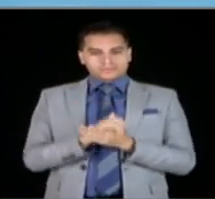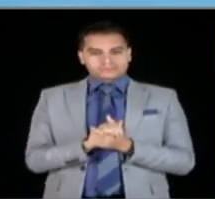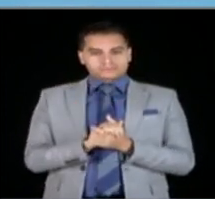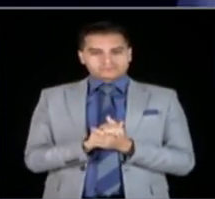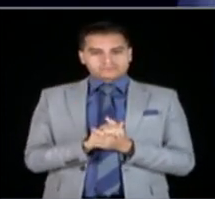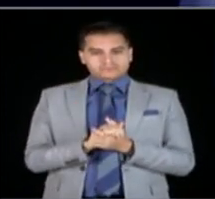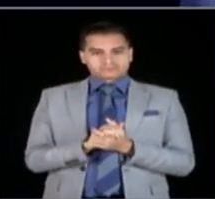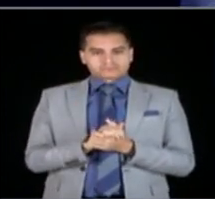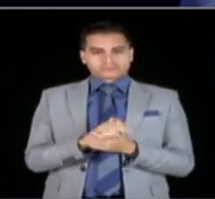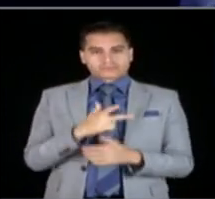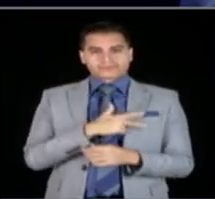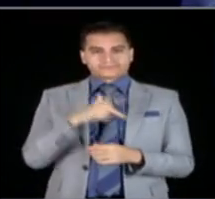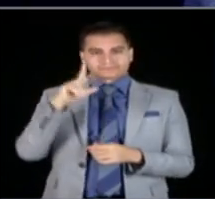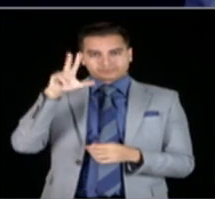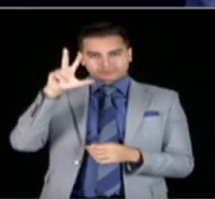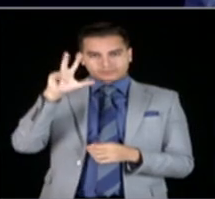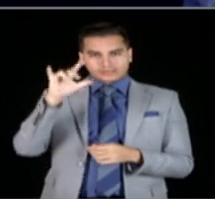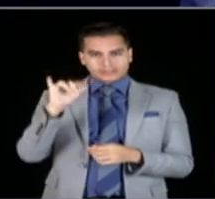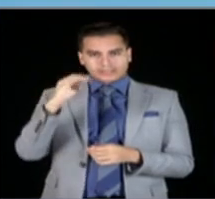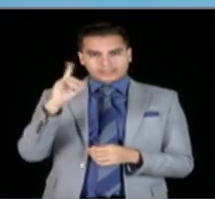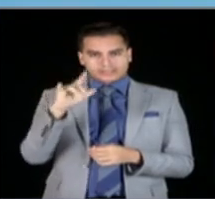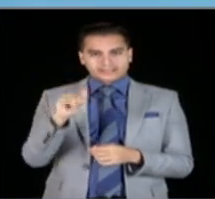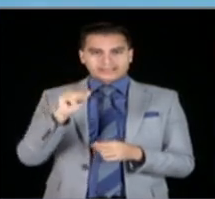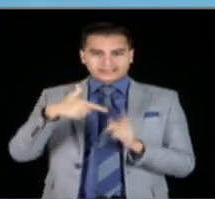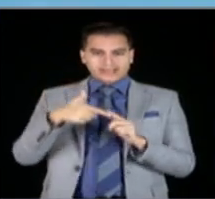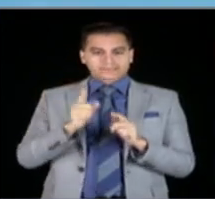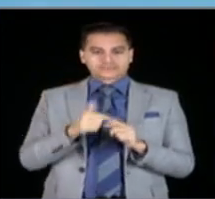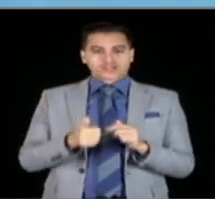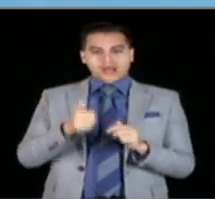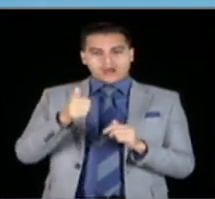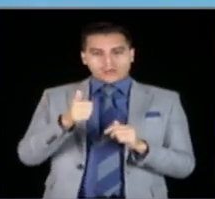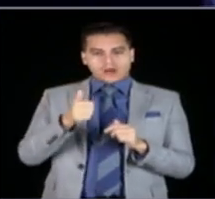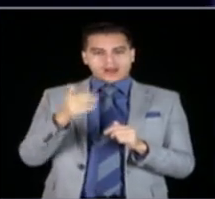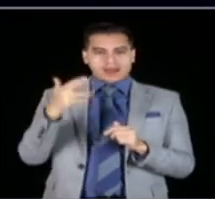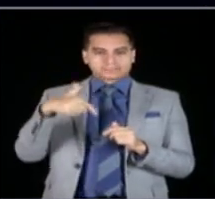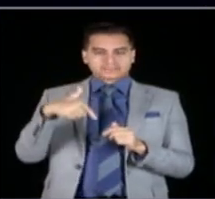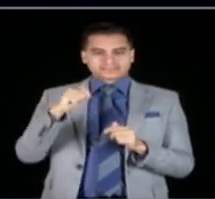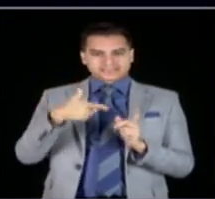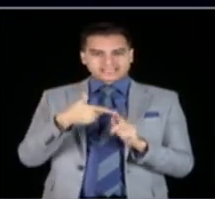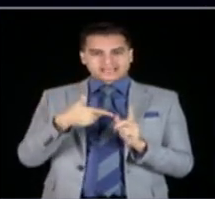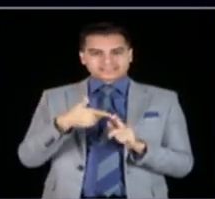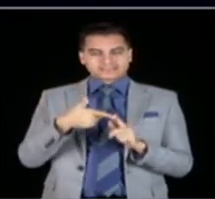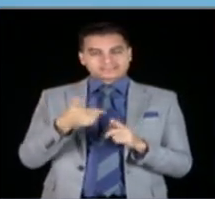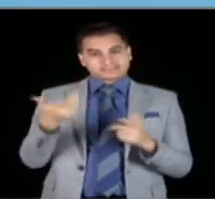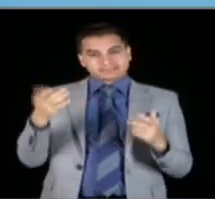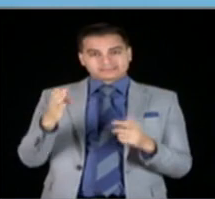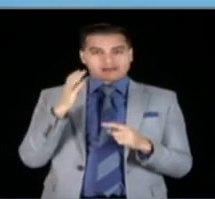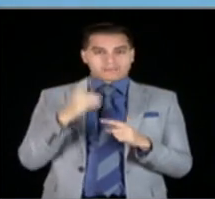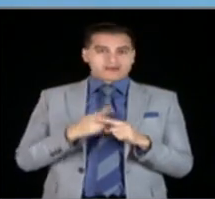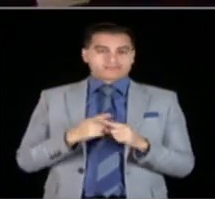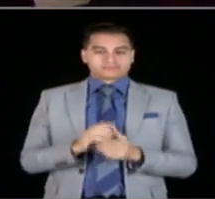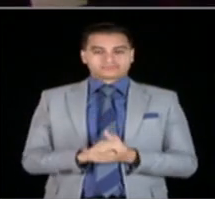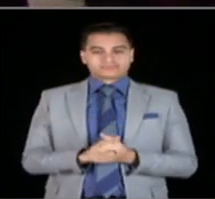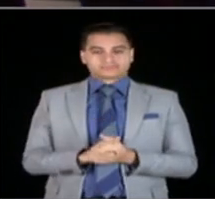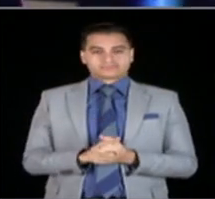أليجري. أليجري الثاني بست مرات. أرد لك. إجابة خاطئة.